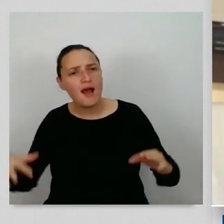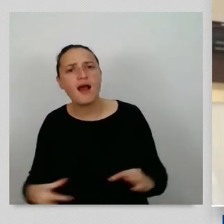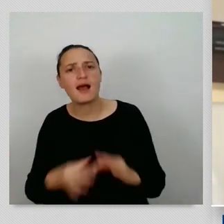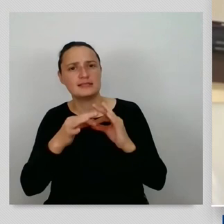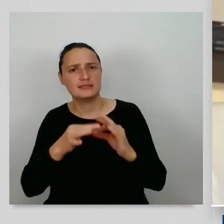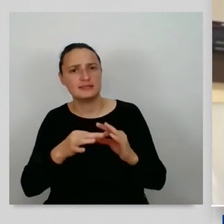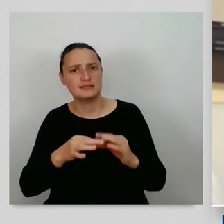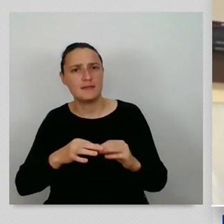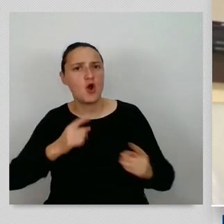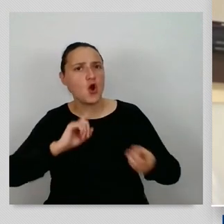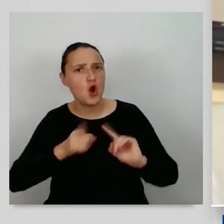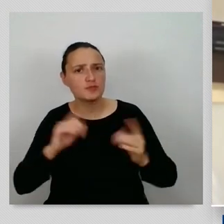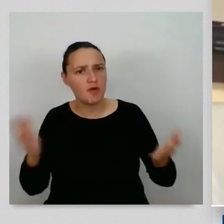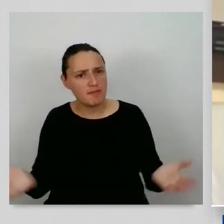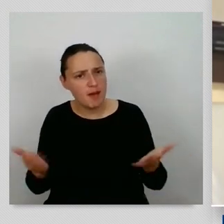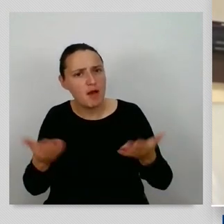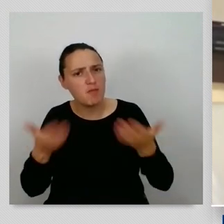katalizatorem tej rozmowy. Czyli